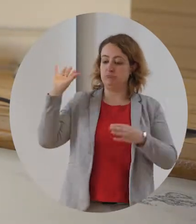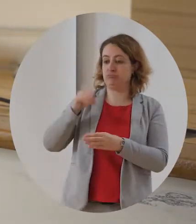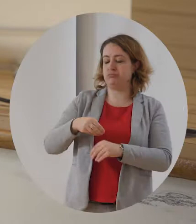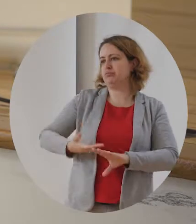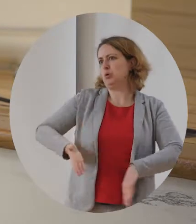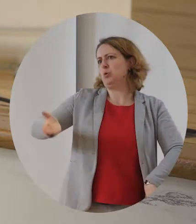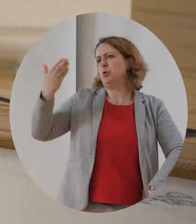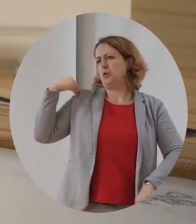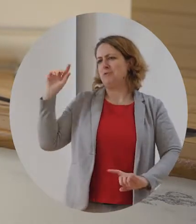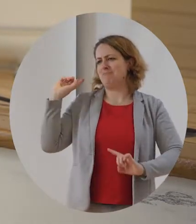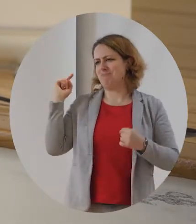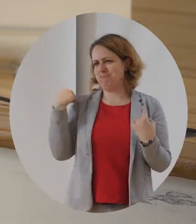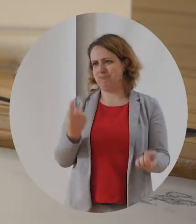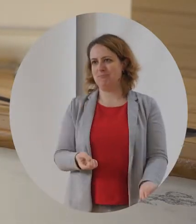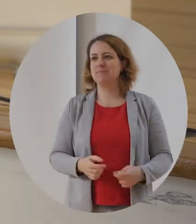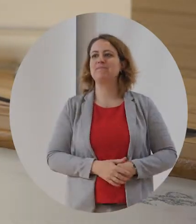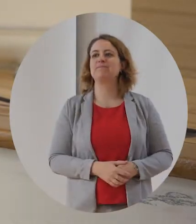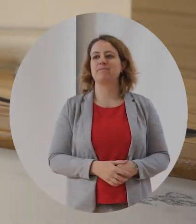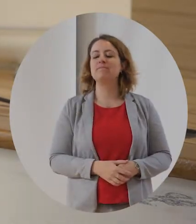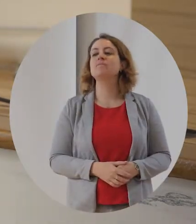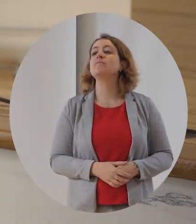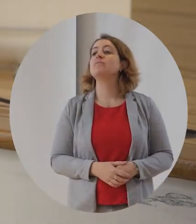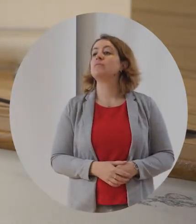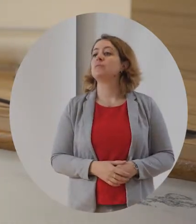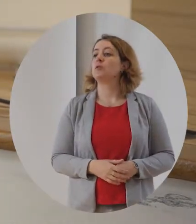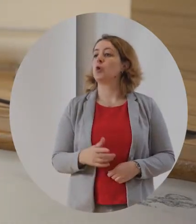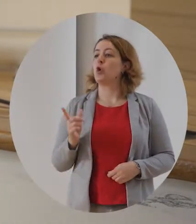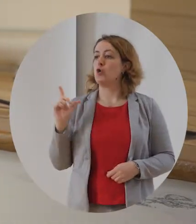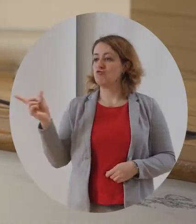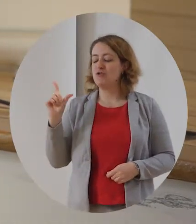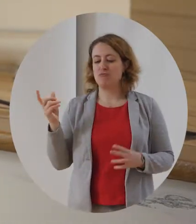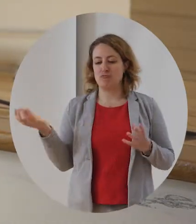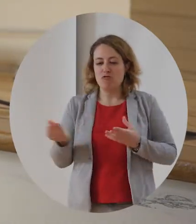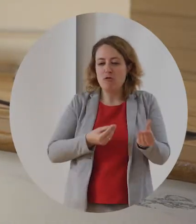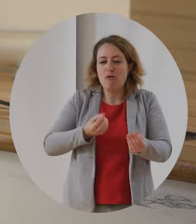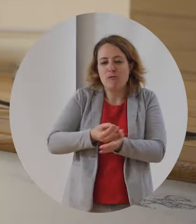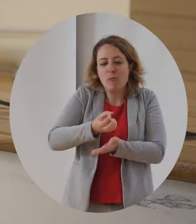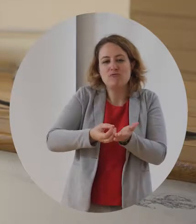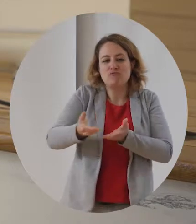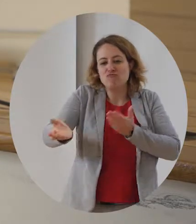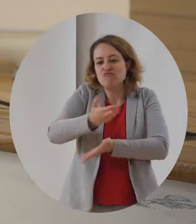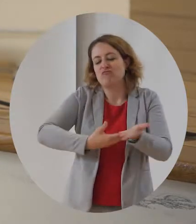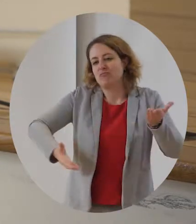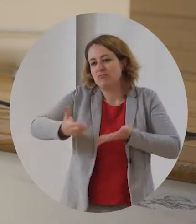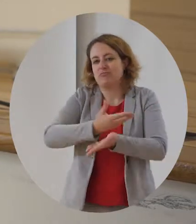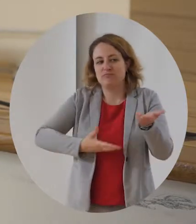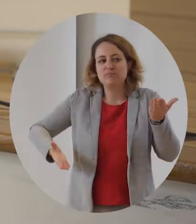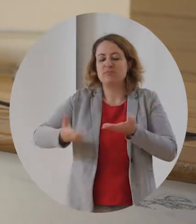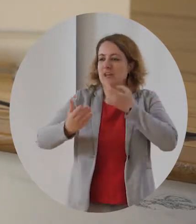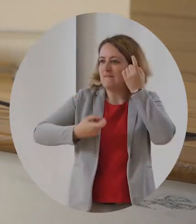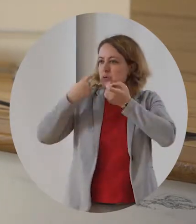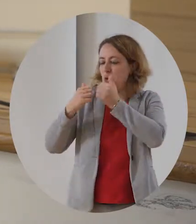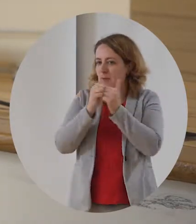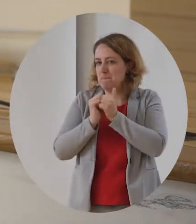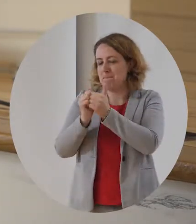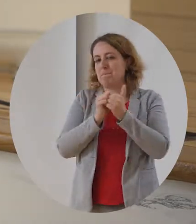longtemps et ont alimenté les débats et la